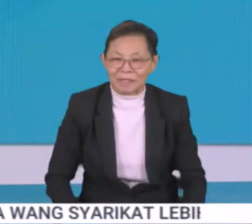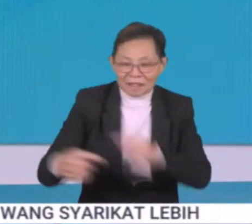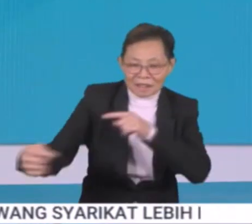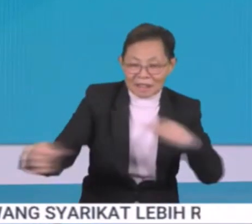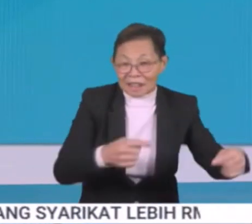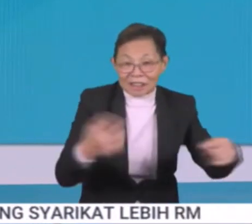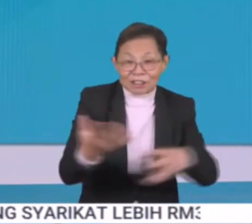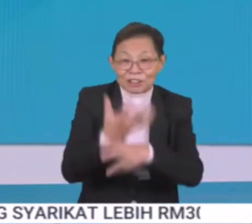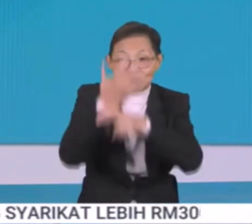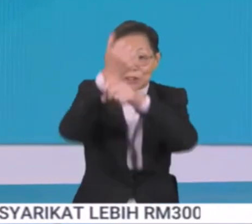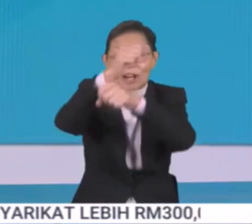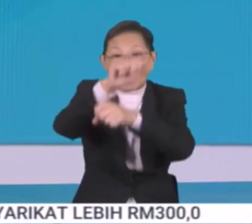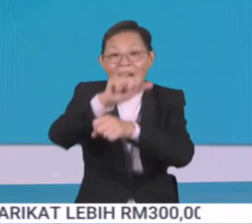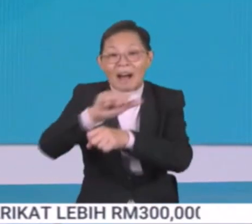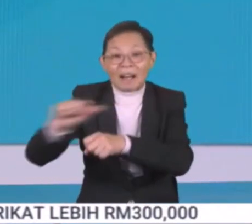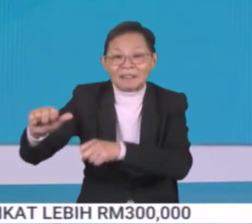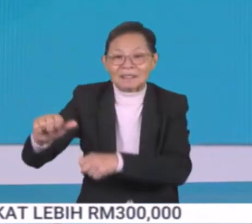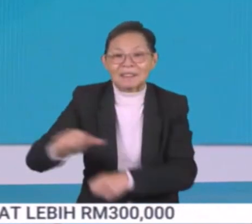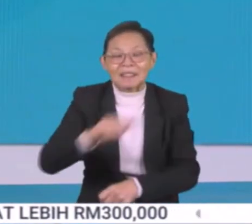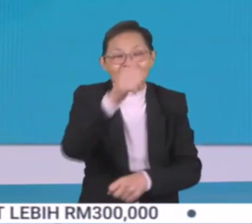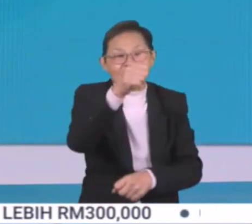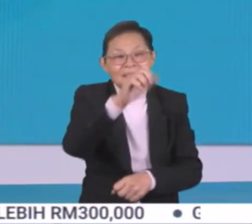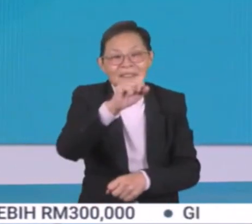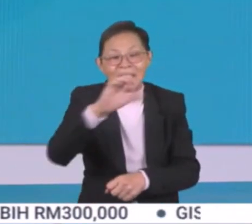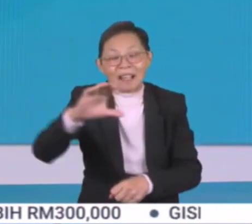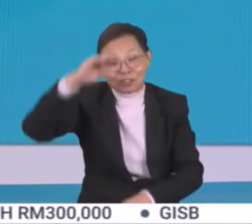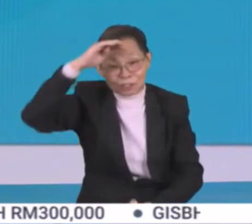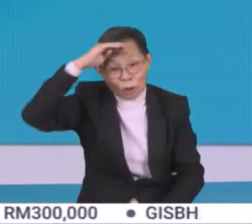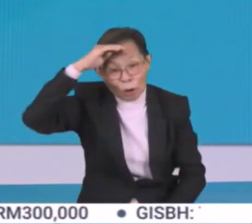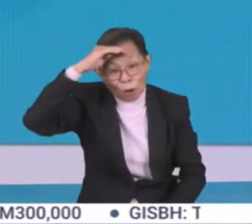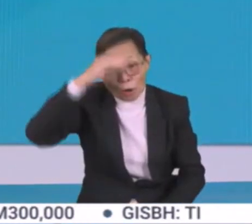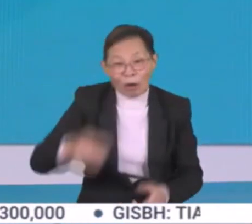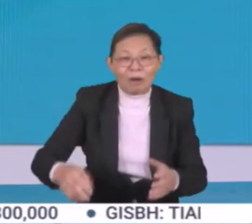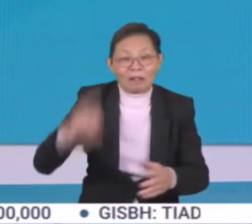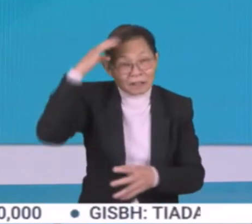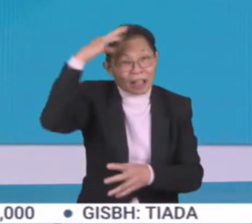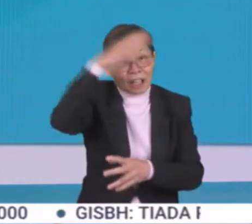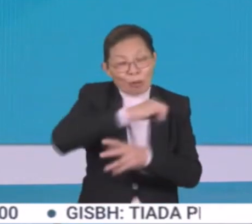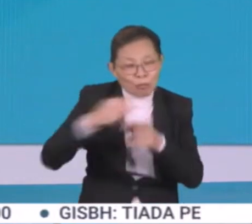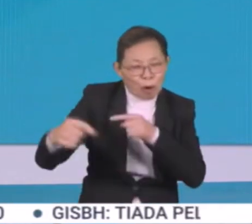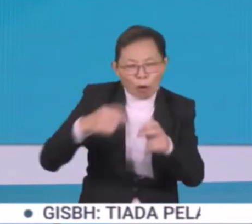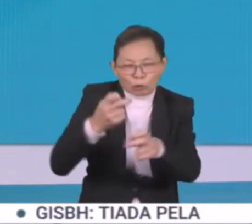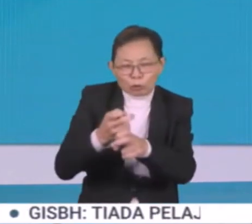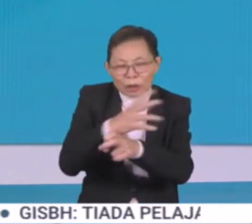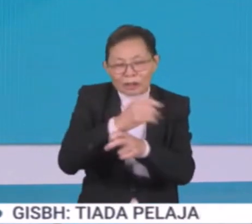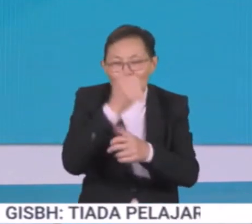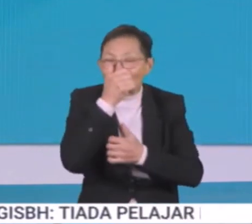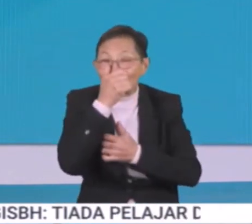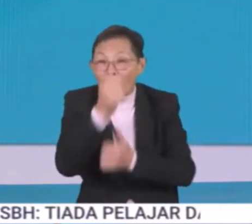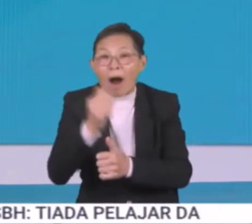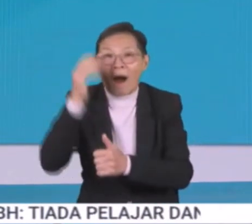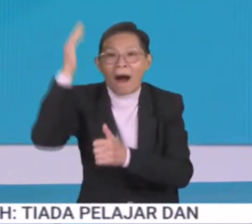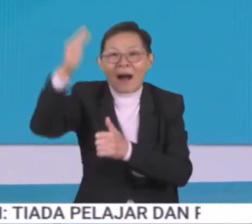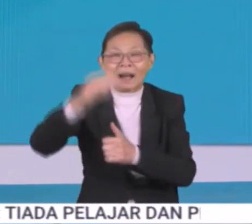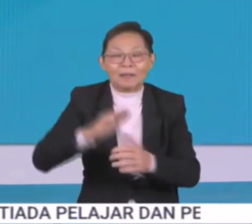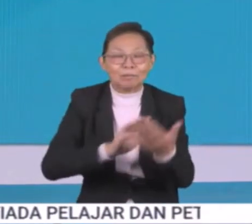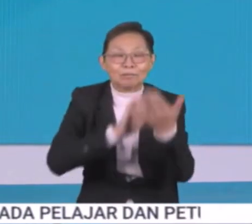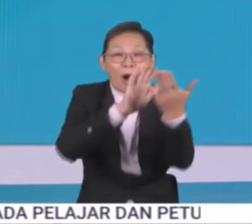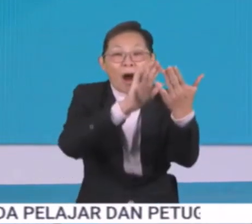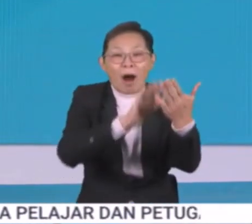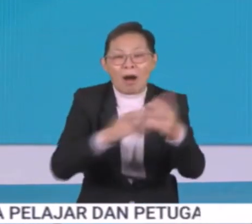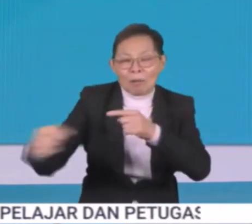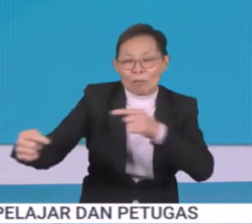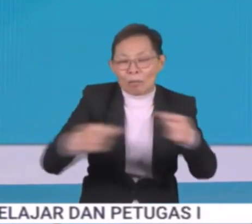Liga Juara-Juara Asia ECL Elite, Johor Darul Takzim JDT menjangkakan perlawanan sukar dan menarik bakal dihadapi